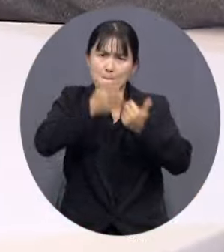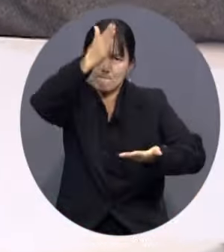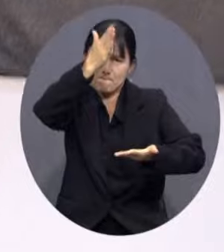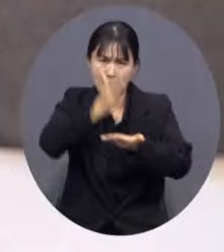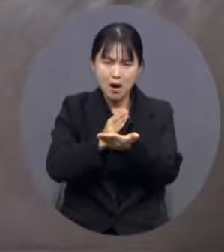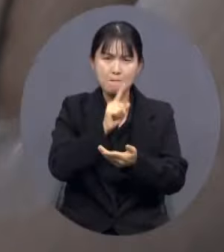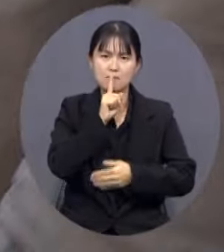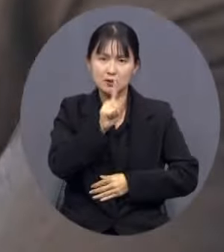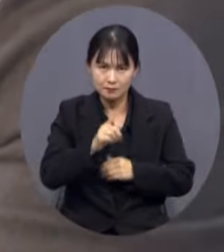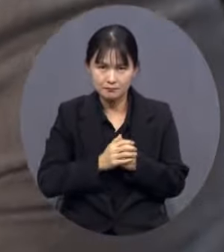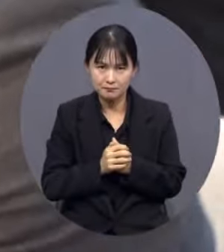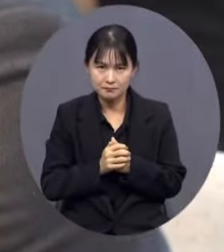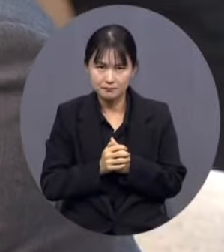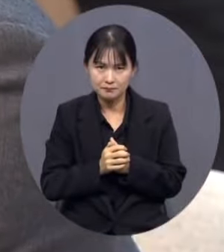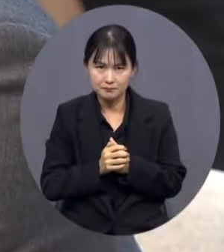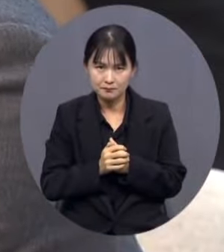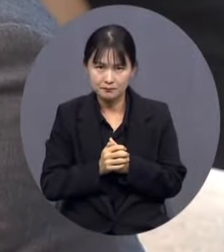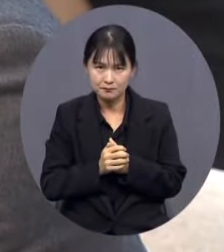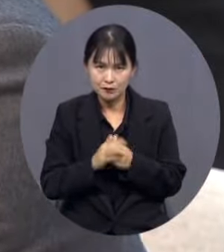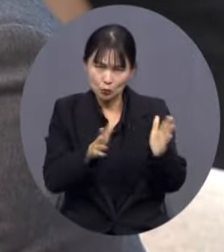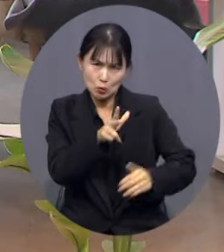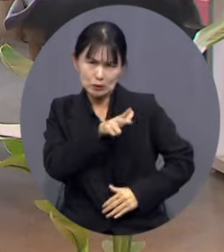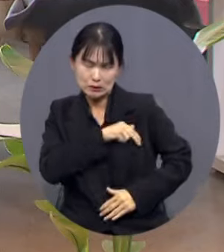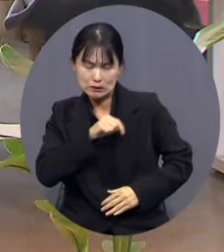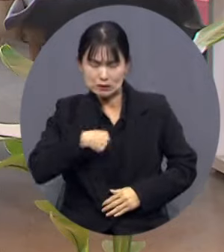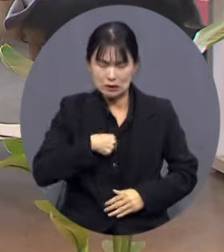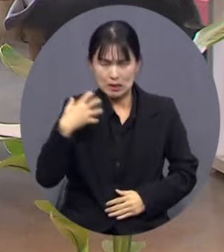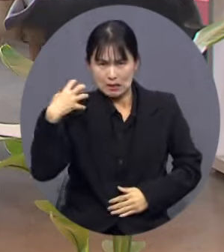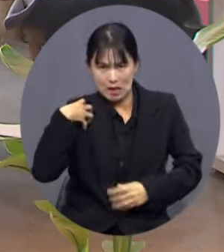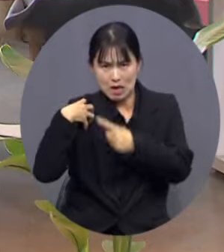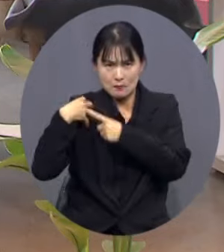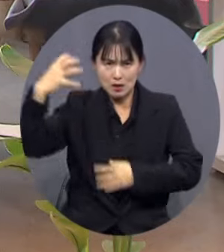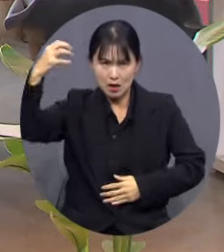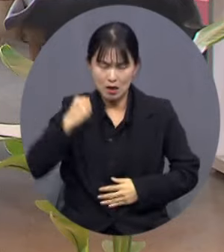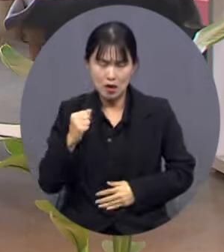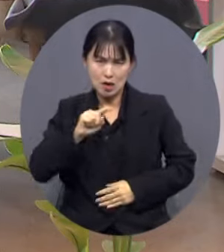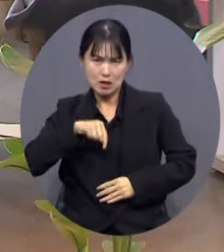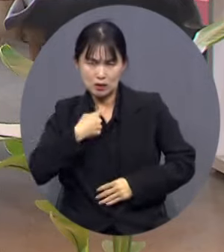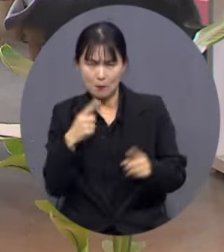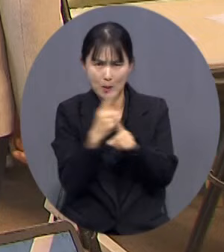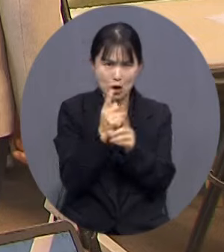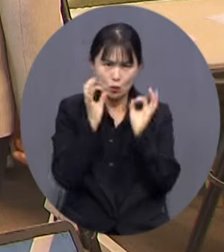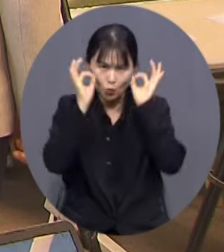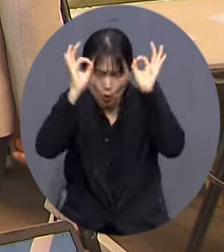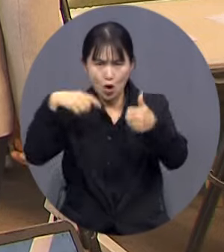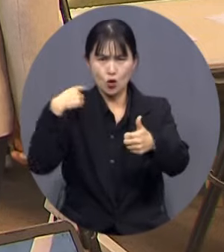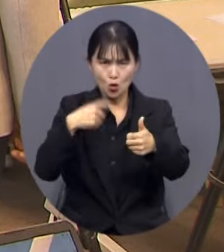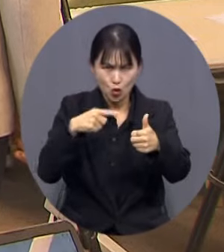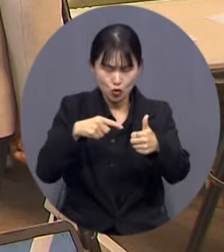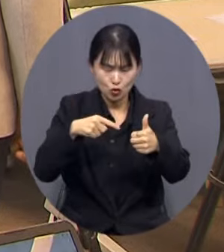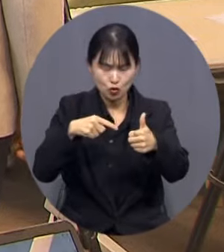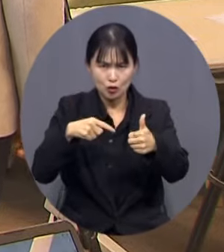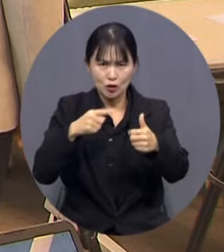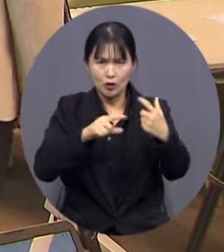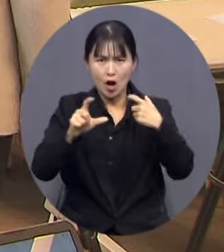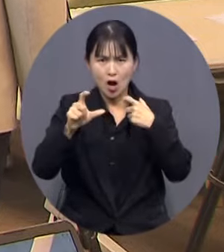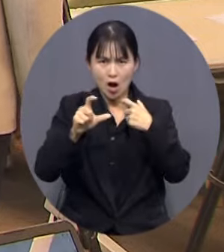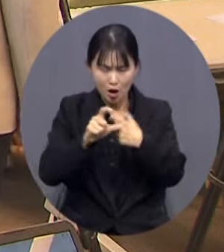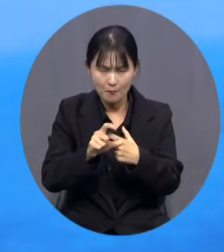한다고 밝혔습니다. 또 도의원 스스로 책임감을 갖고 자정 노력을 할 수 있도록 교육과 지도를